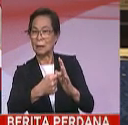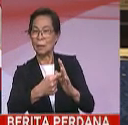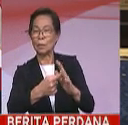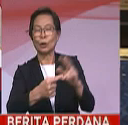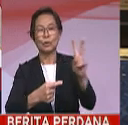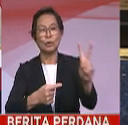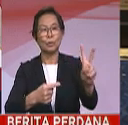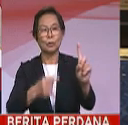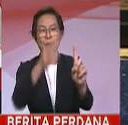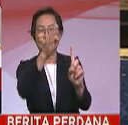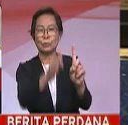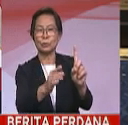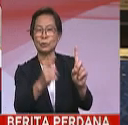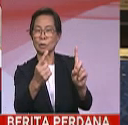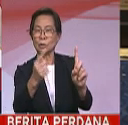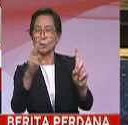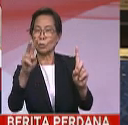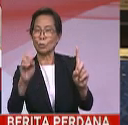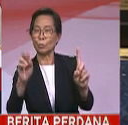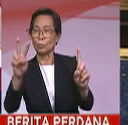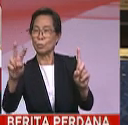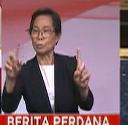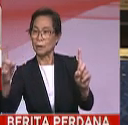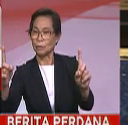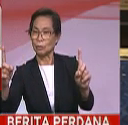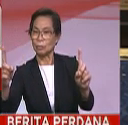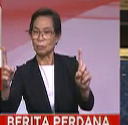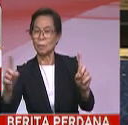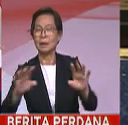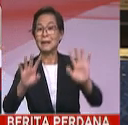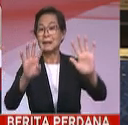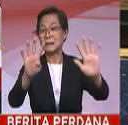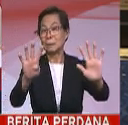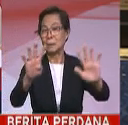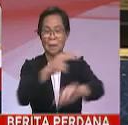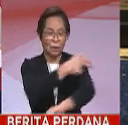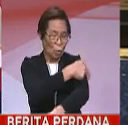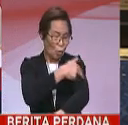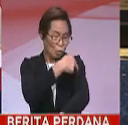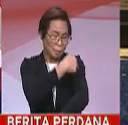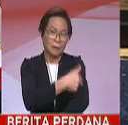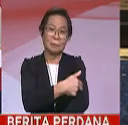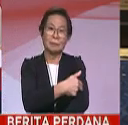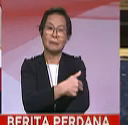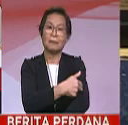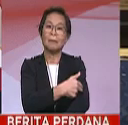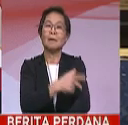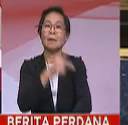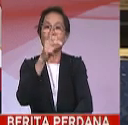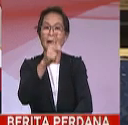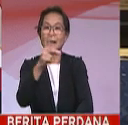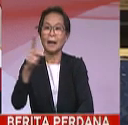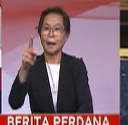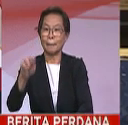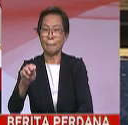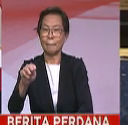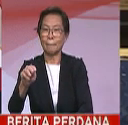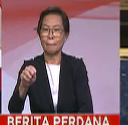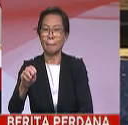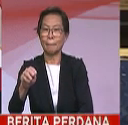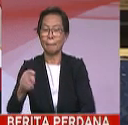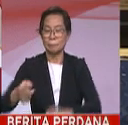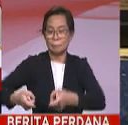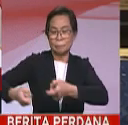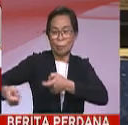pada 21 Januari 2021 di 9 buah hospital Kementerian Kesihatan Malaysia di